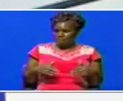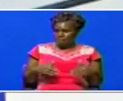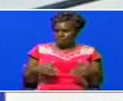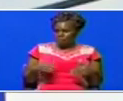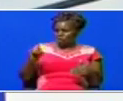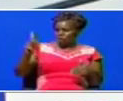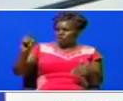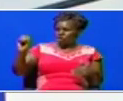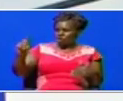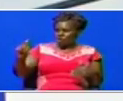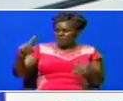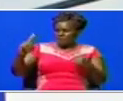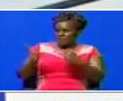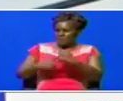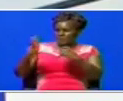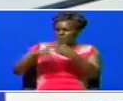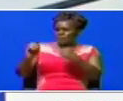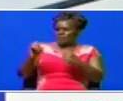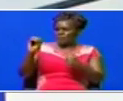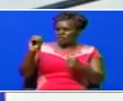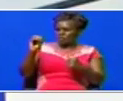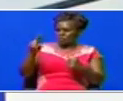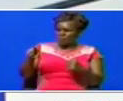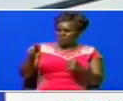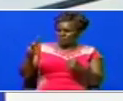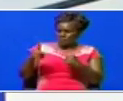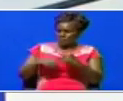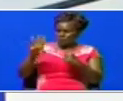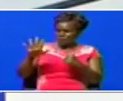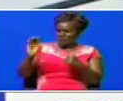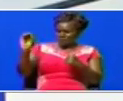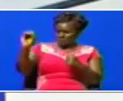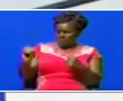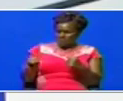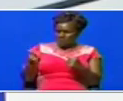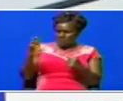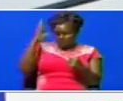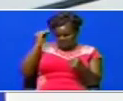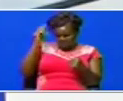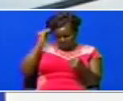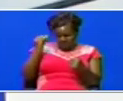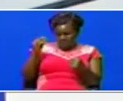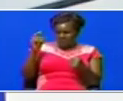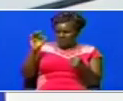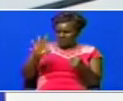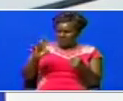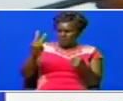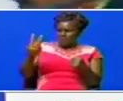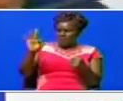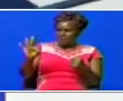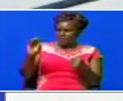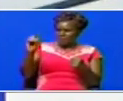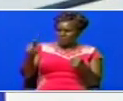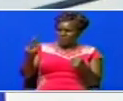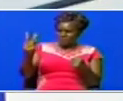John Ekuru Aukot, 670, 0.25%. Mohamed Dida, 323,